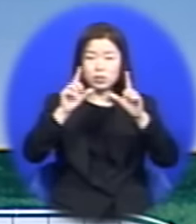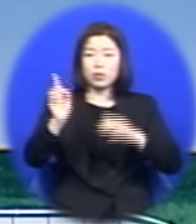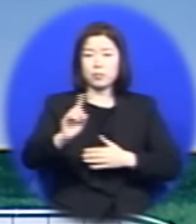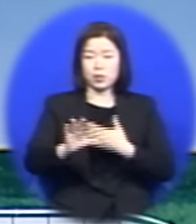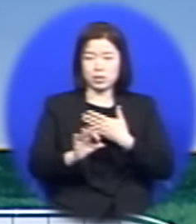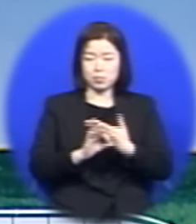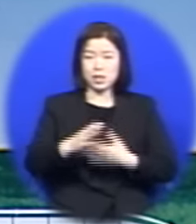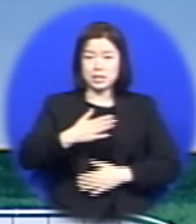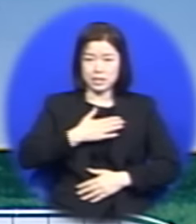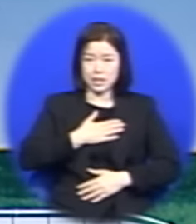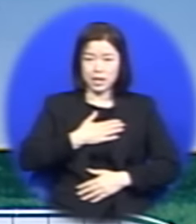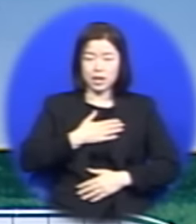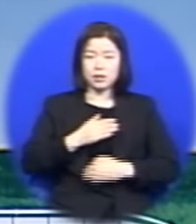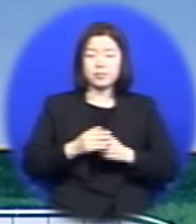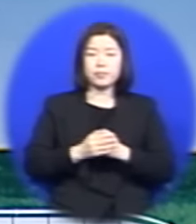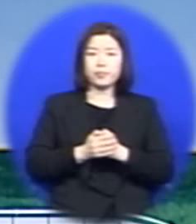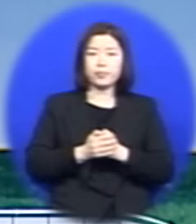제가